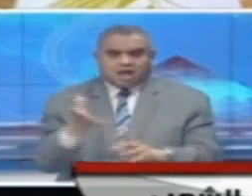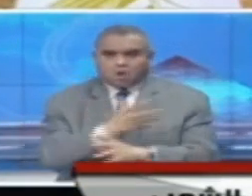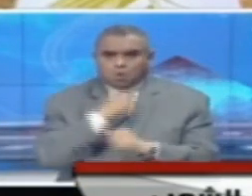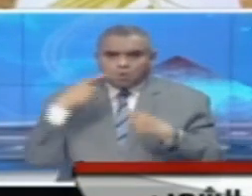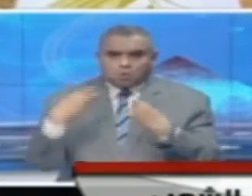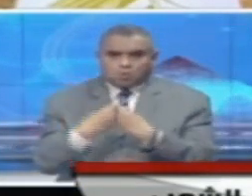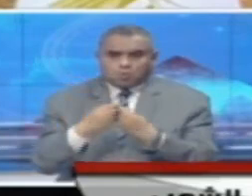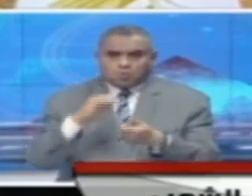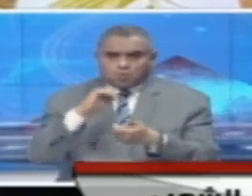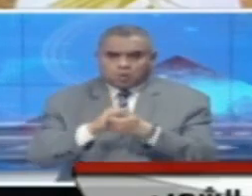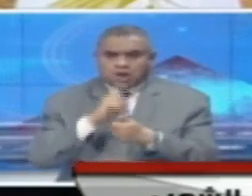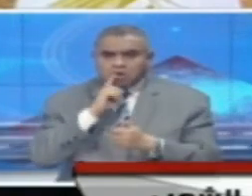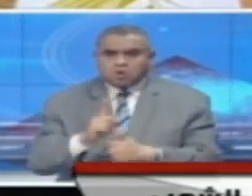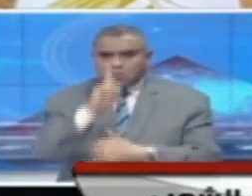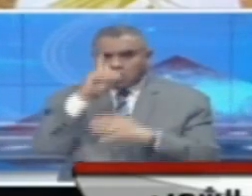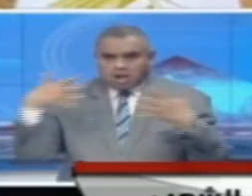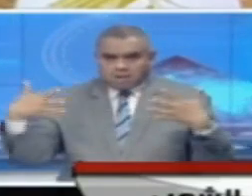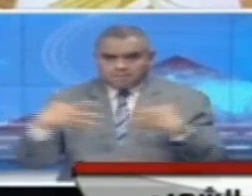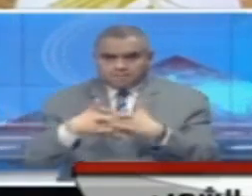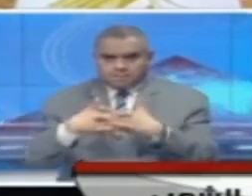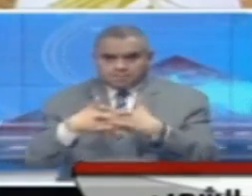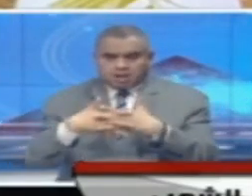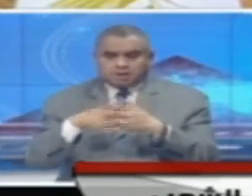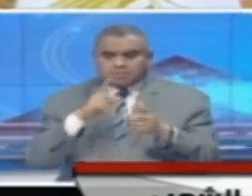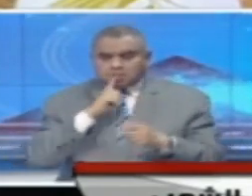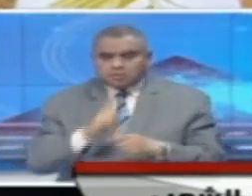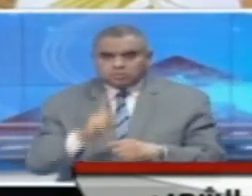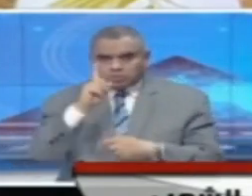إلا بوحدته واصطفافه الوطني.